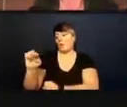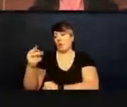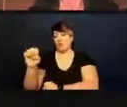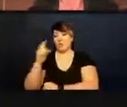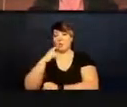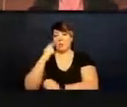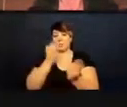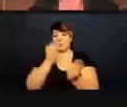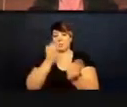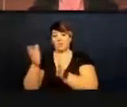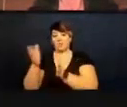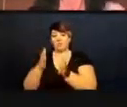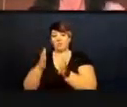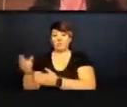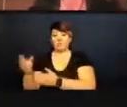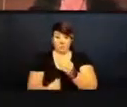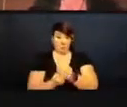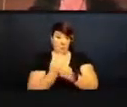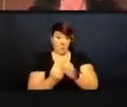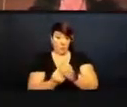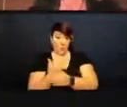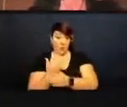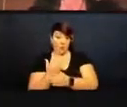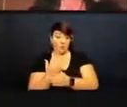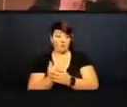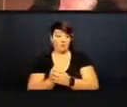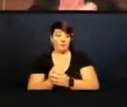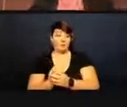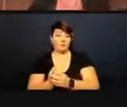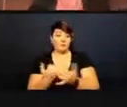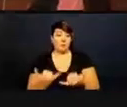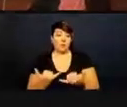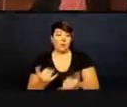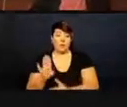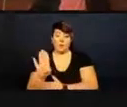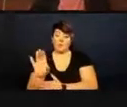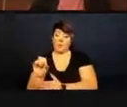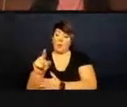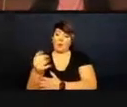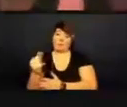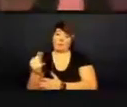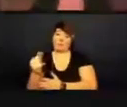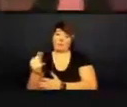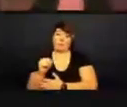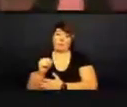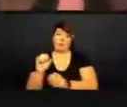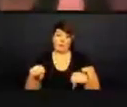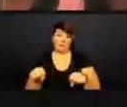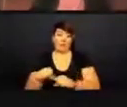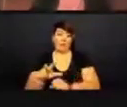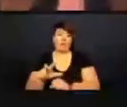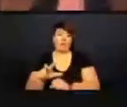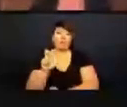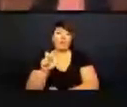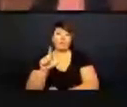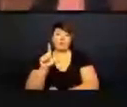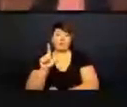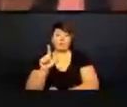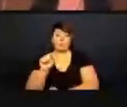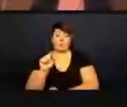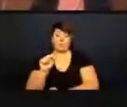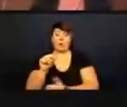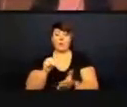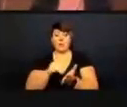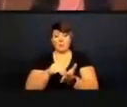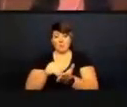ya miaka minne, kwa hivyo majira ya spring. Uwezo wetu wa bond ilikuwa kama